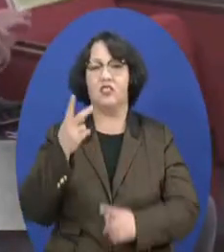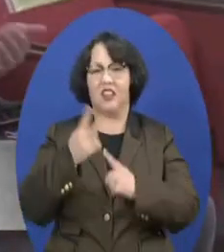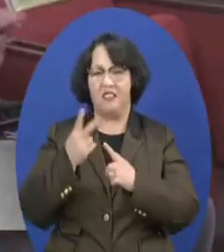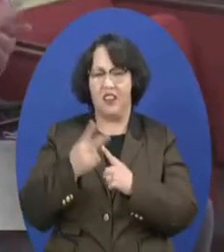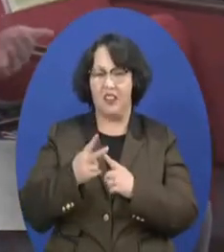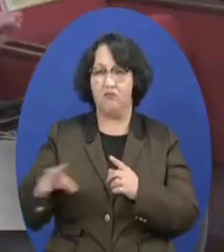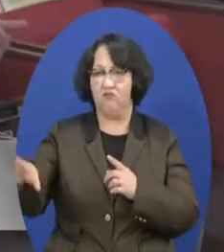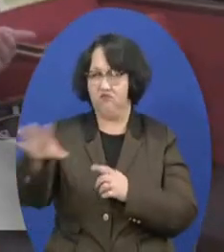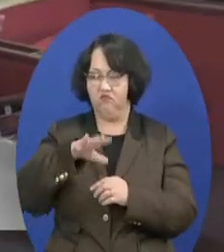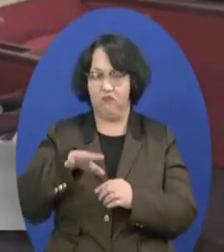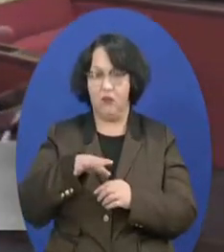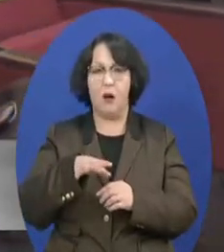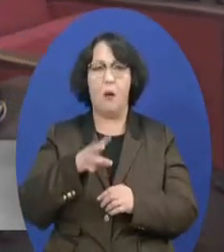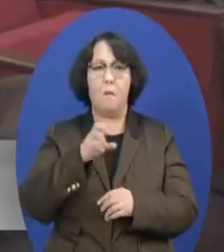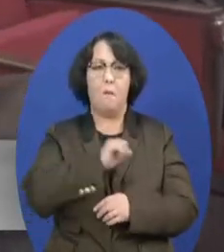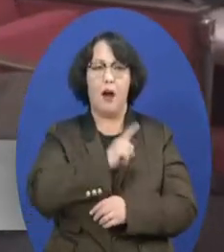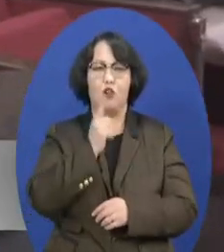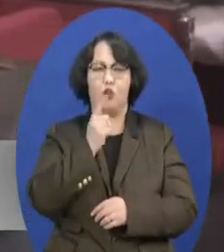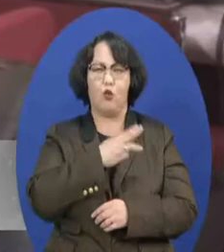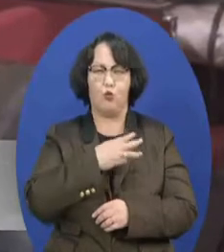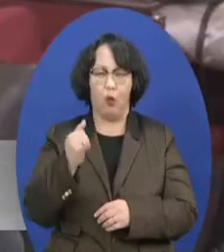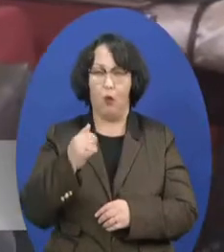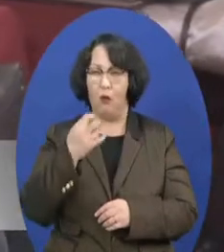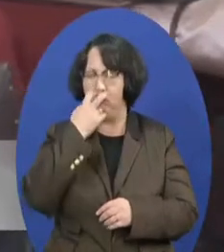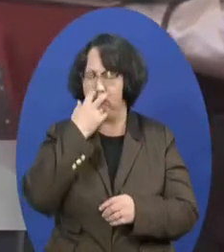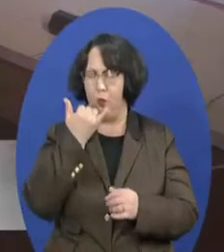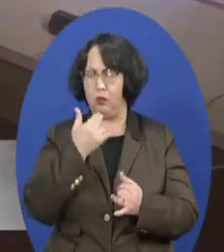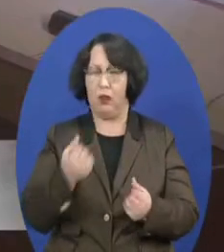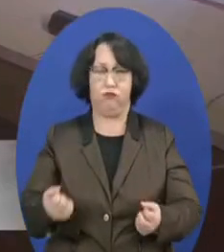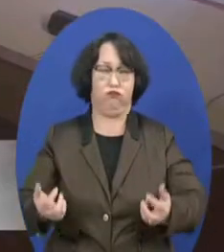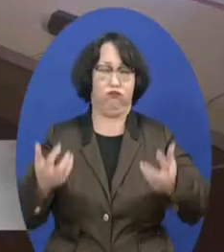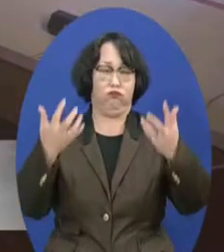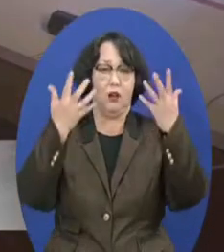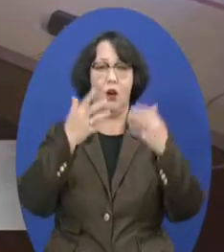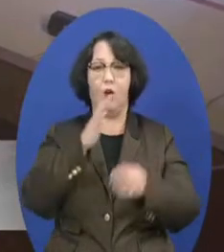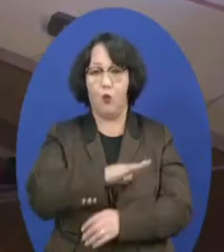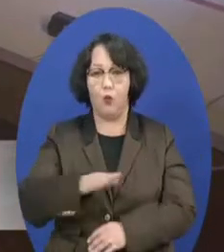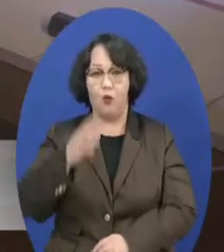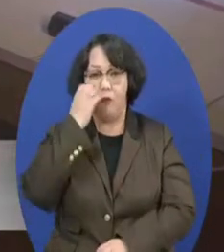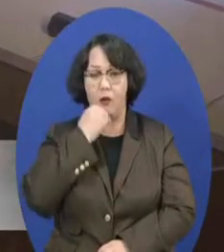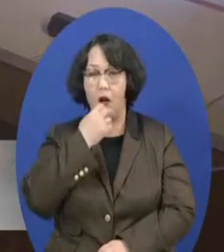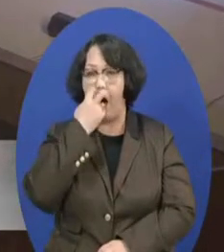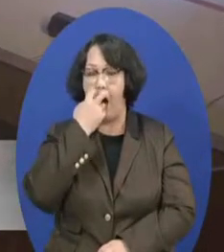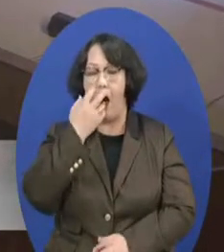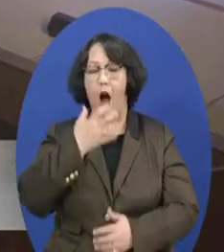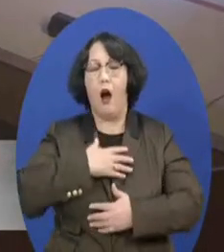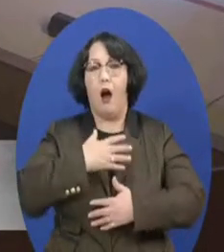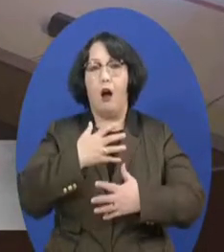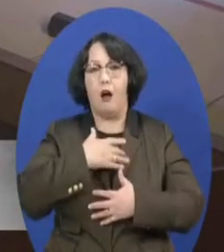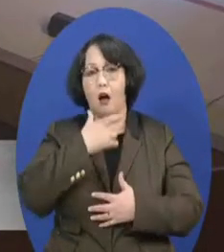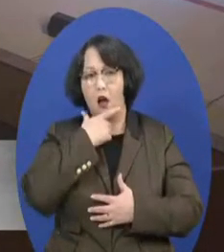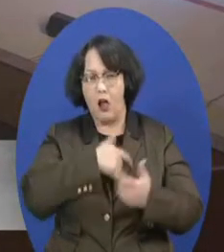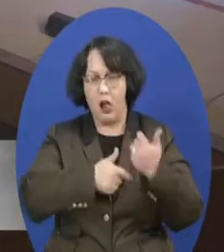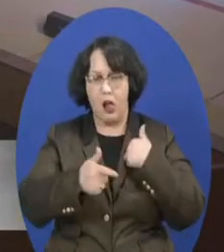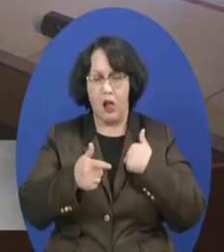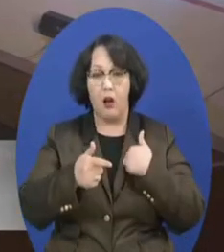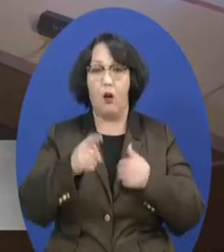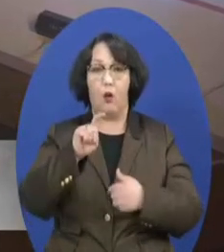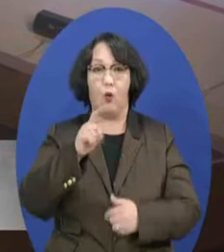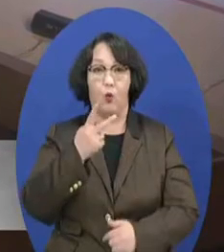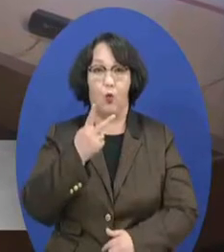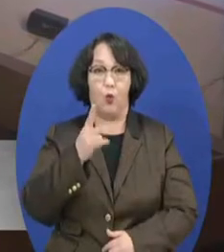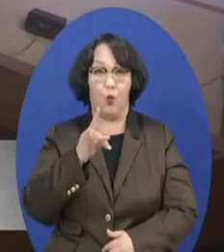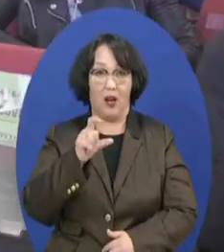бохирдол онц аюултай төвшөнд хүрч хүүхэд хөгшөд амьсгалах аргагүй байдалтай байсан. Хүнд нөхцөл байдлаас богино хугацаанд гаргаж чадсан хөрсөхийг